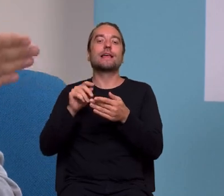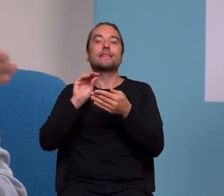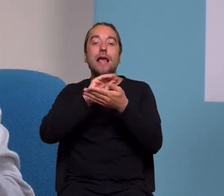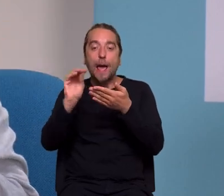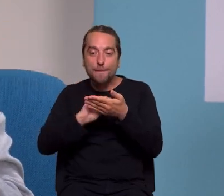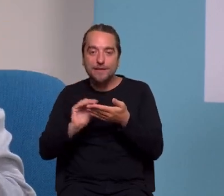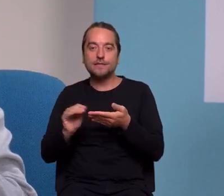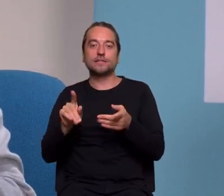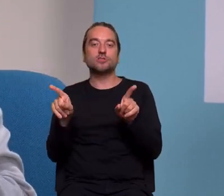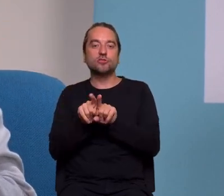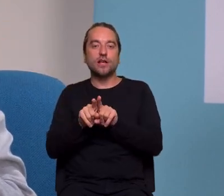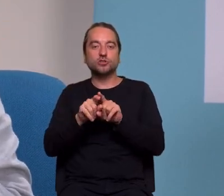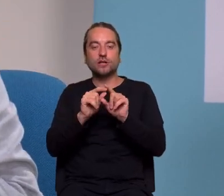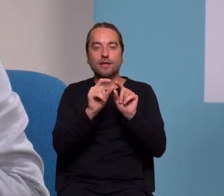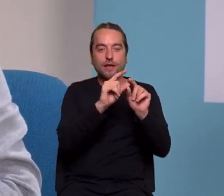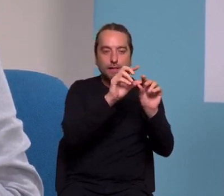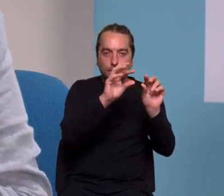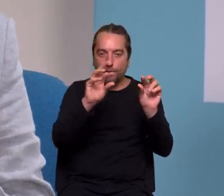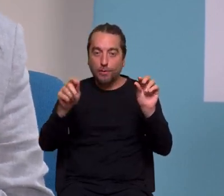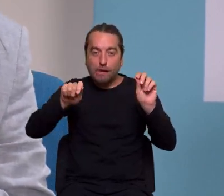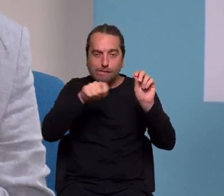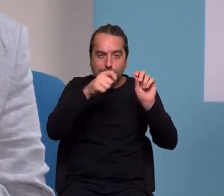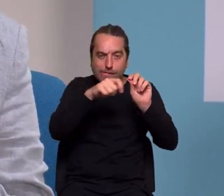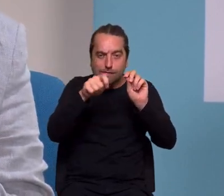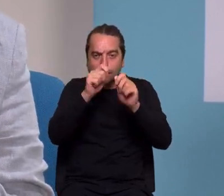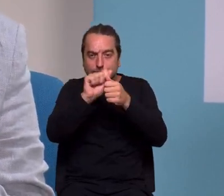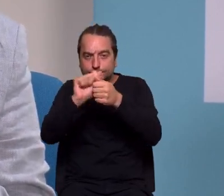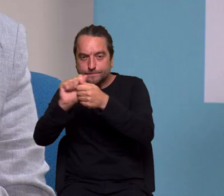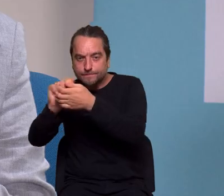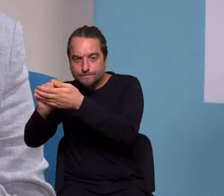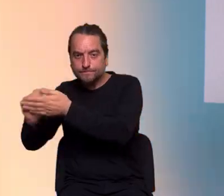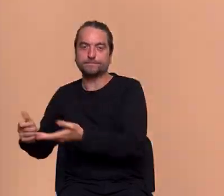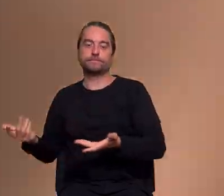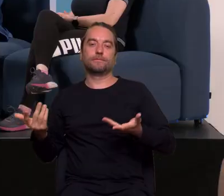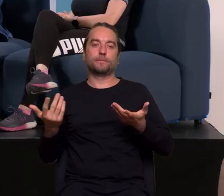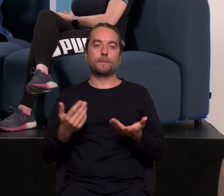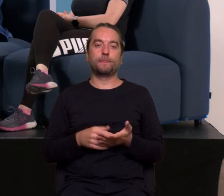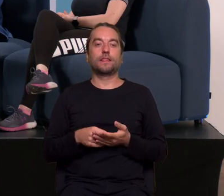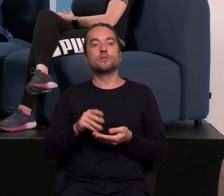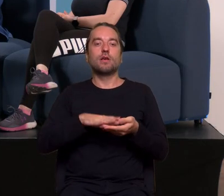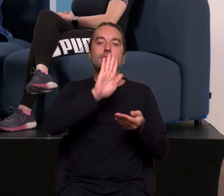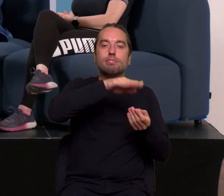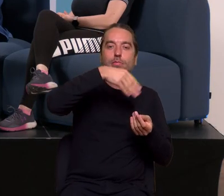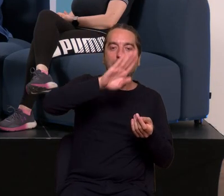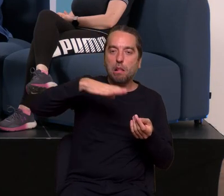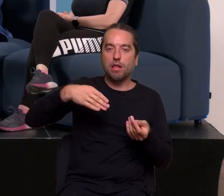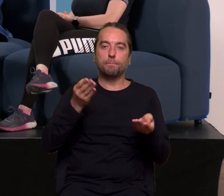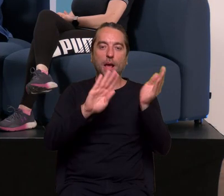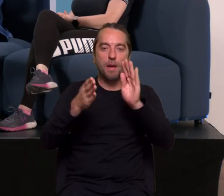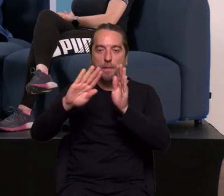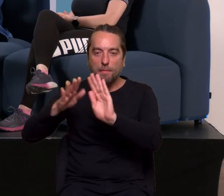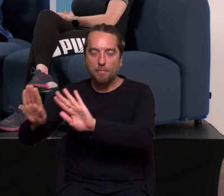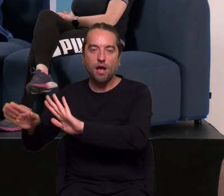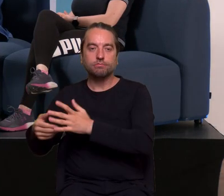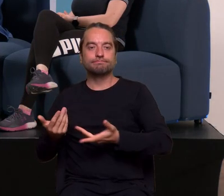skuwamy, prawda, te napisy, o których właśnie pan profesor Chwin mówił. Skuwamy, tynkujemy,